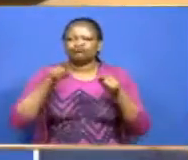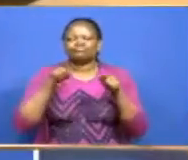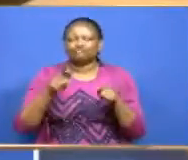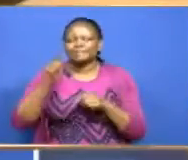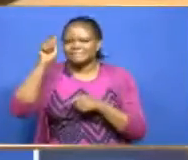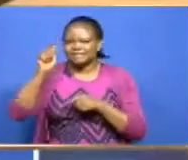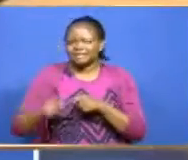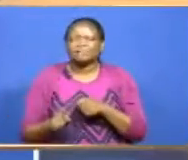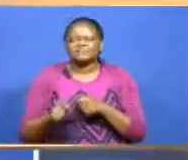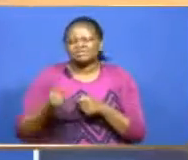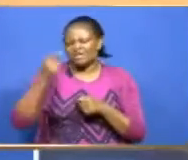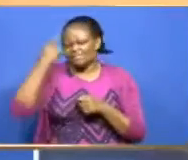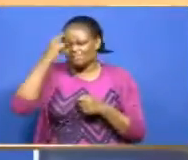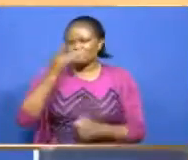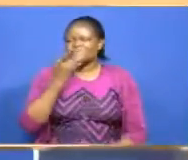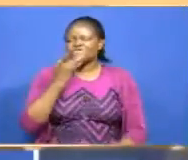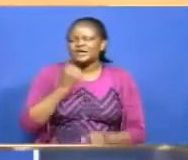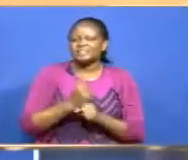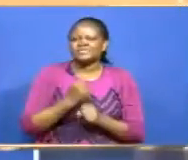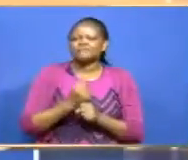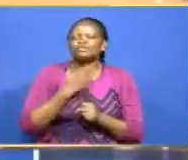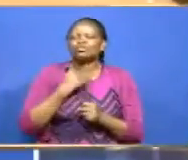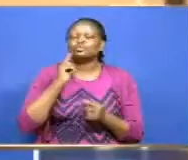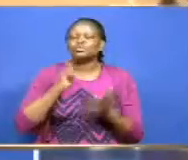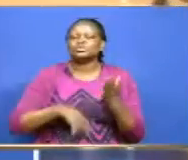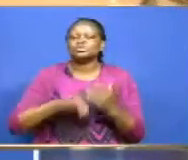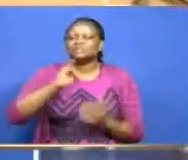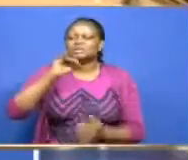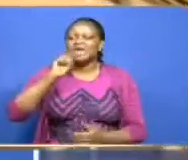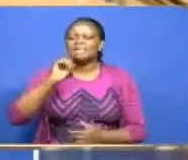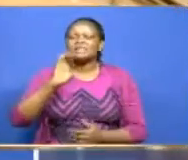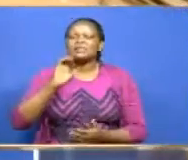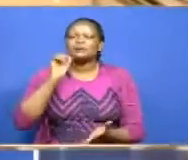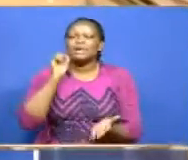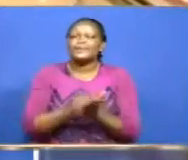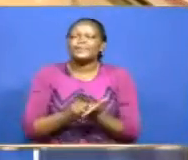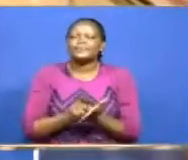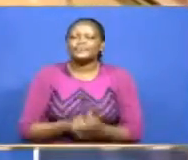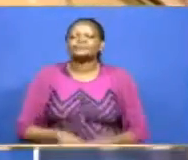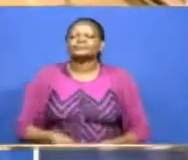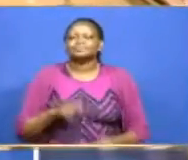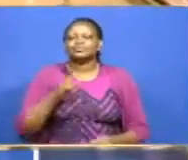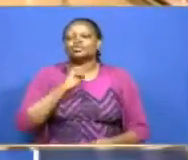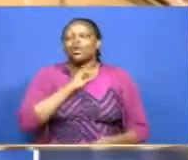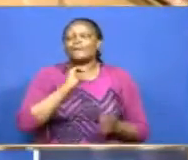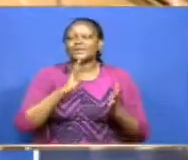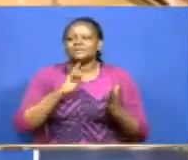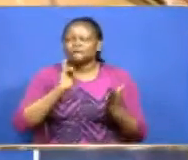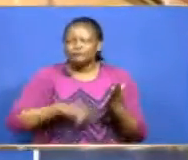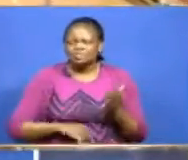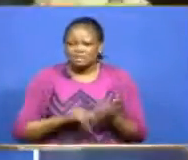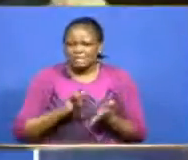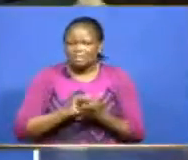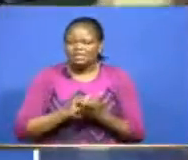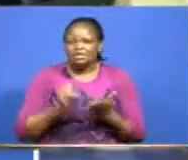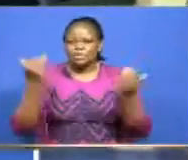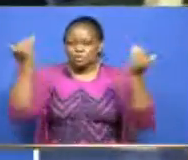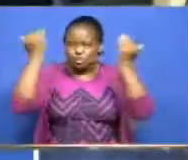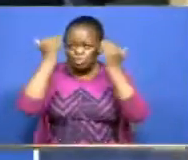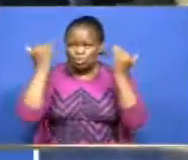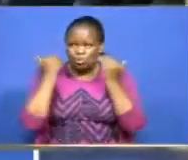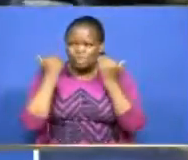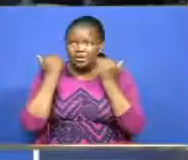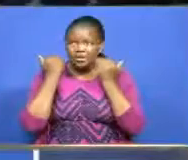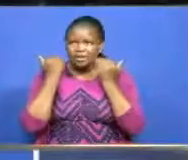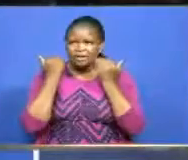kwa mapendeleo kazini na anaitaka tume hiyo imondoe ofisini. Mlalamishi huyo anasema mahakama inaagizwa